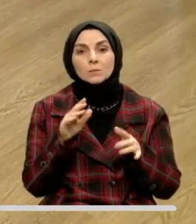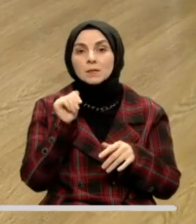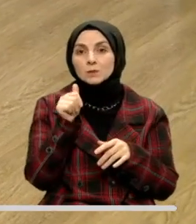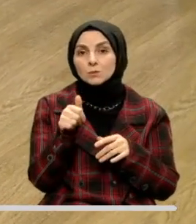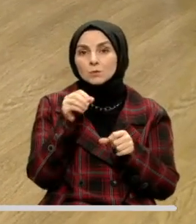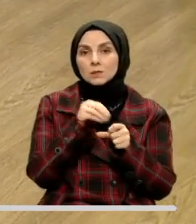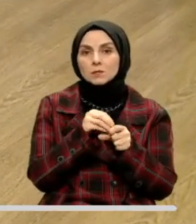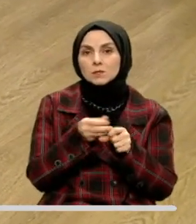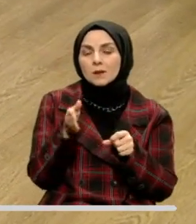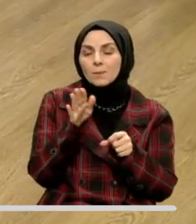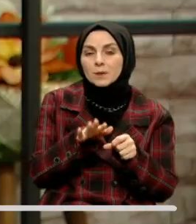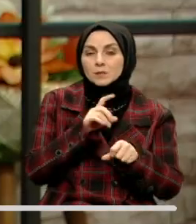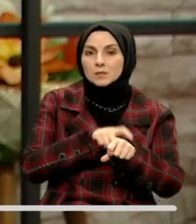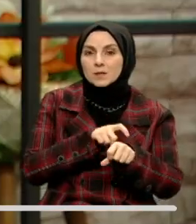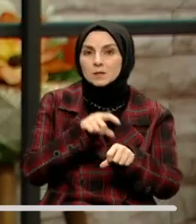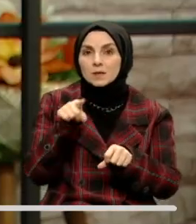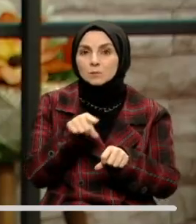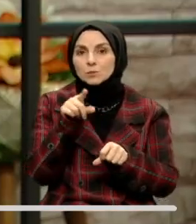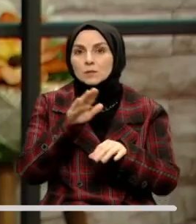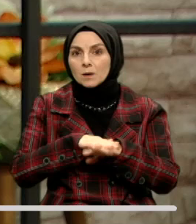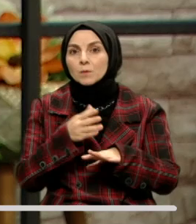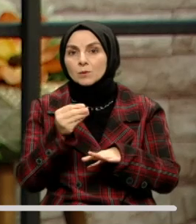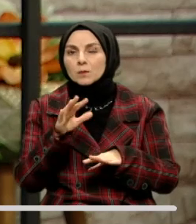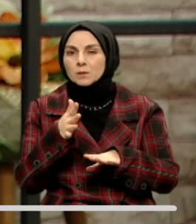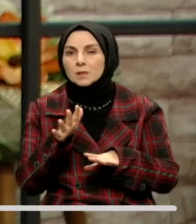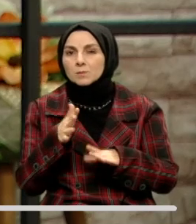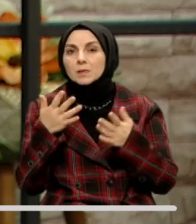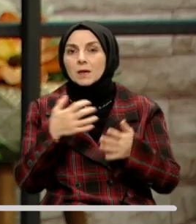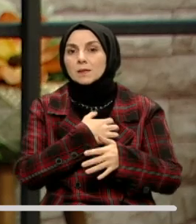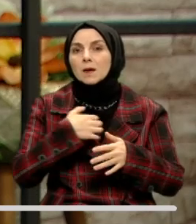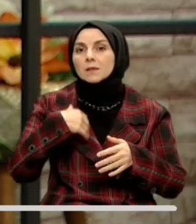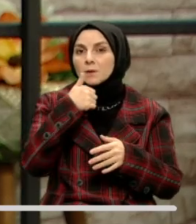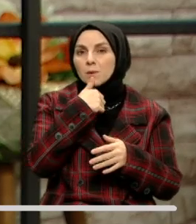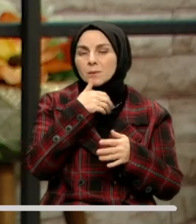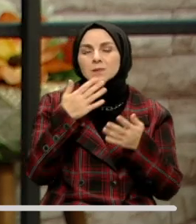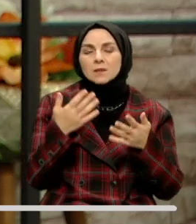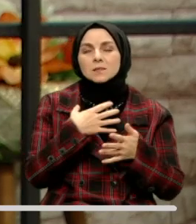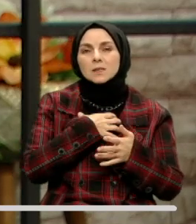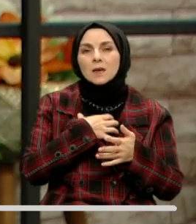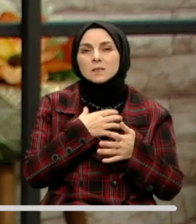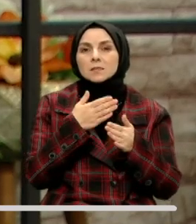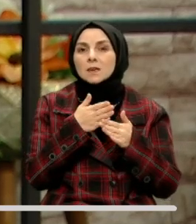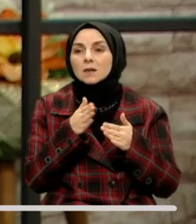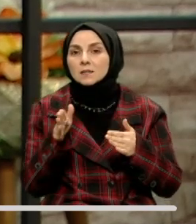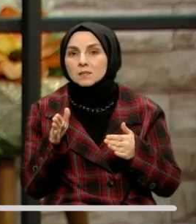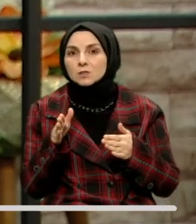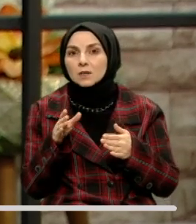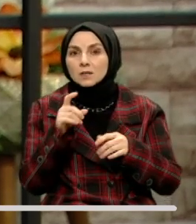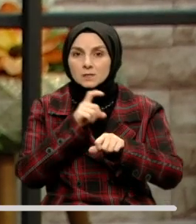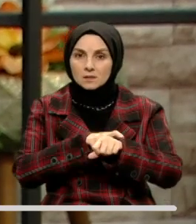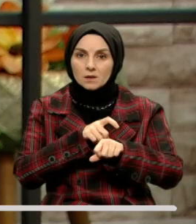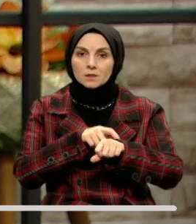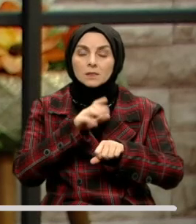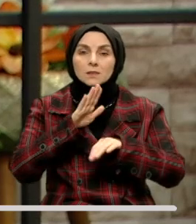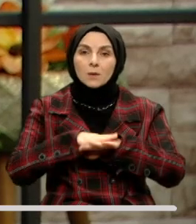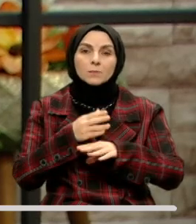içerisinde başka saatlerde bunları yapabilir miyiz? Yani anne babanın aslında kendisine ayıracağı, nefes alacağı saatleri oluşturması dediğiniz gibi